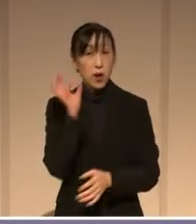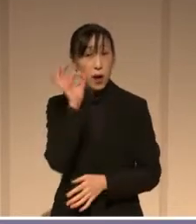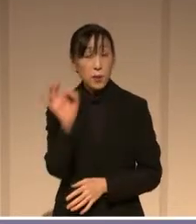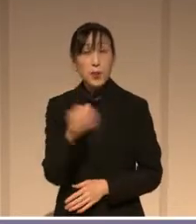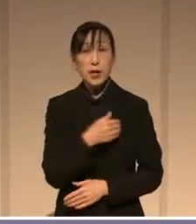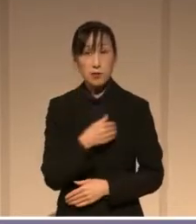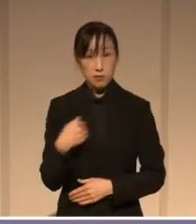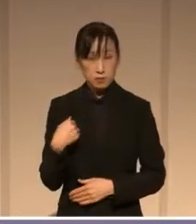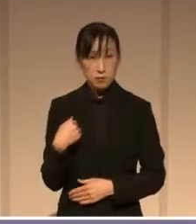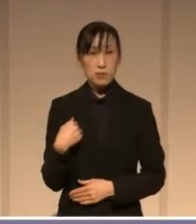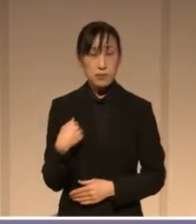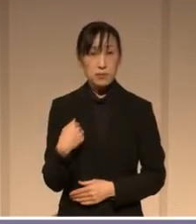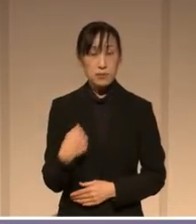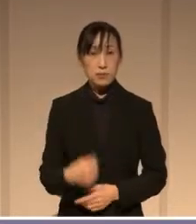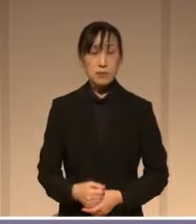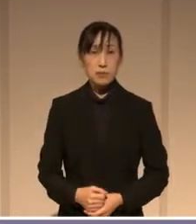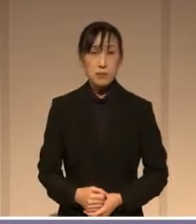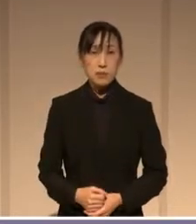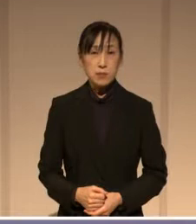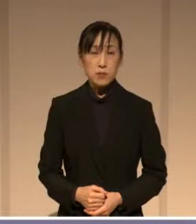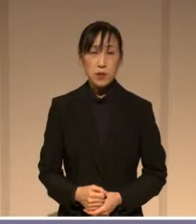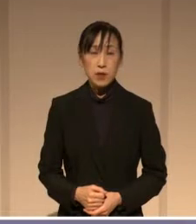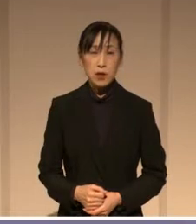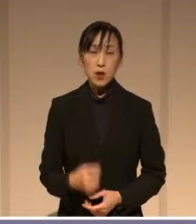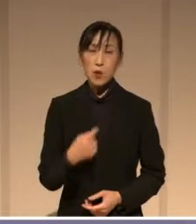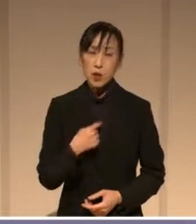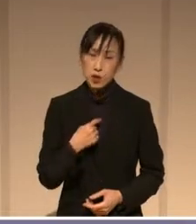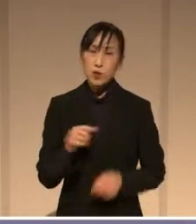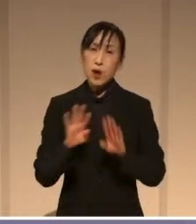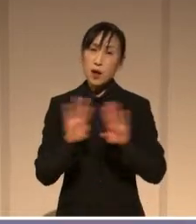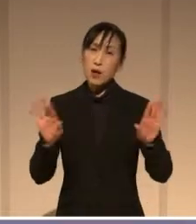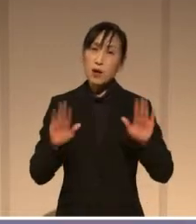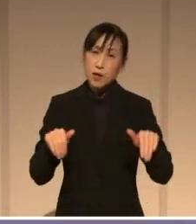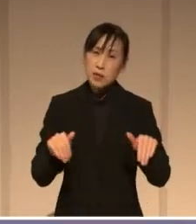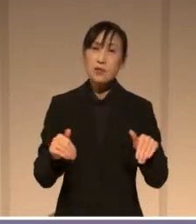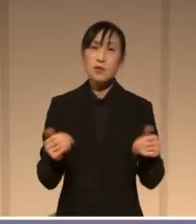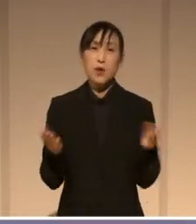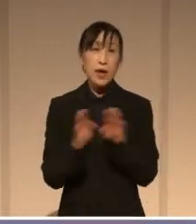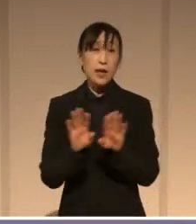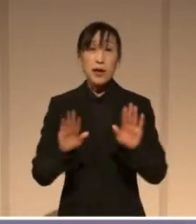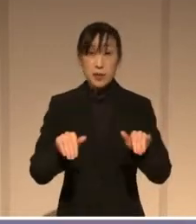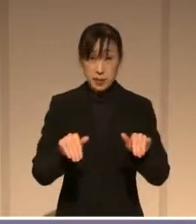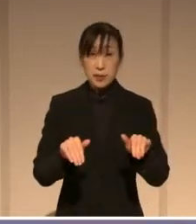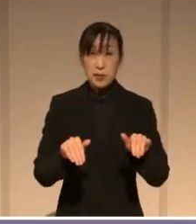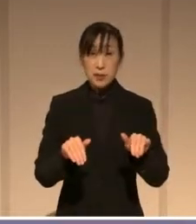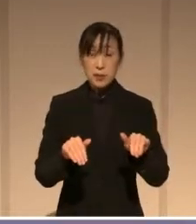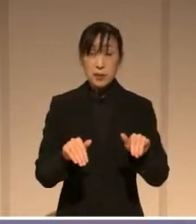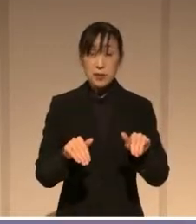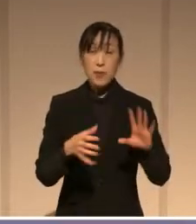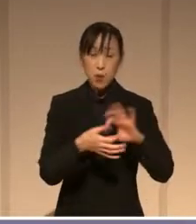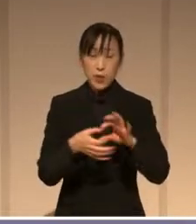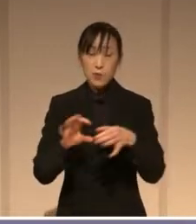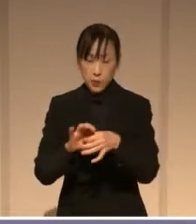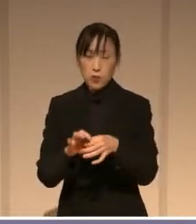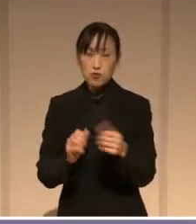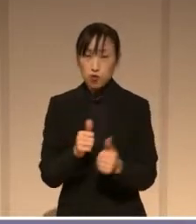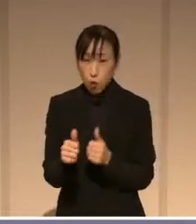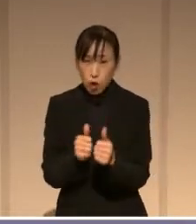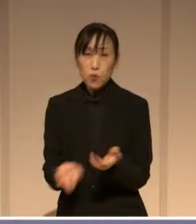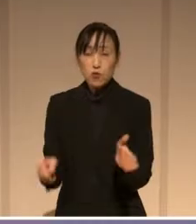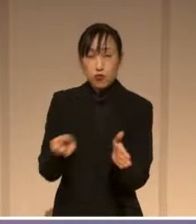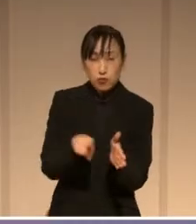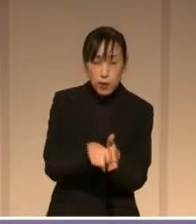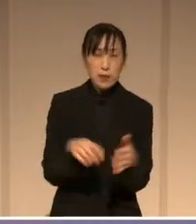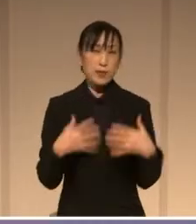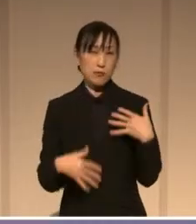でそれはすごいあの僕的には開会して閉会式まあおりピグも含めて楽しみですねはい